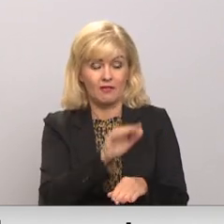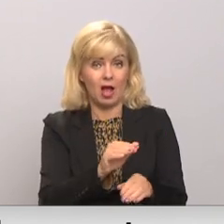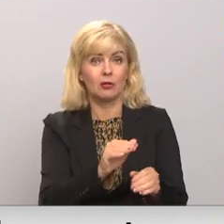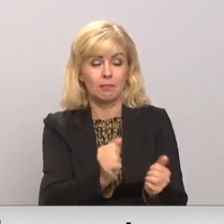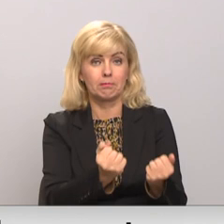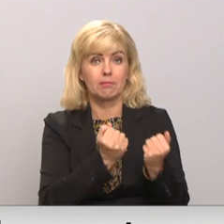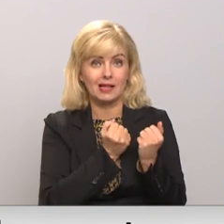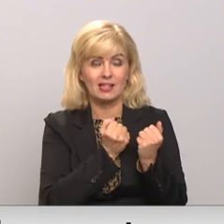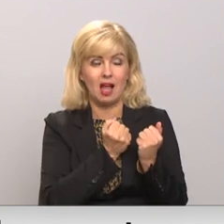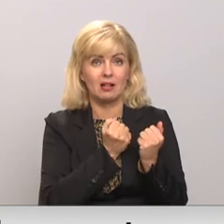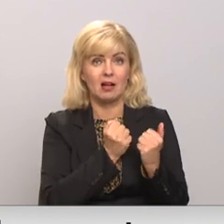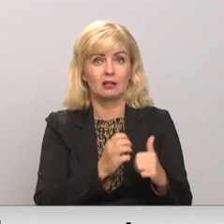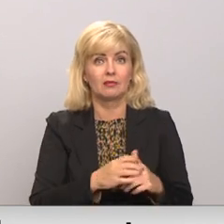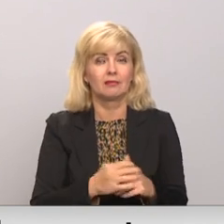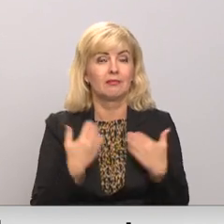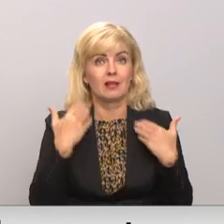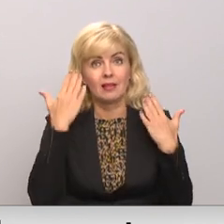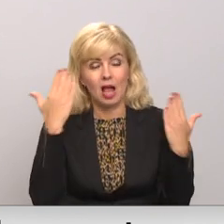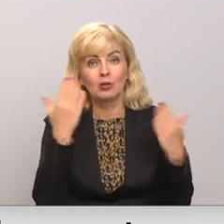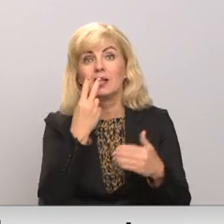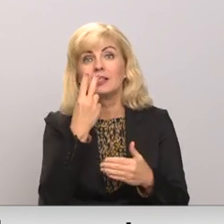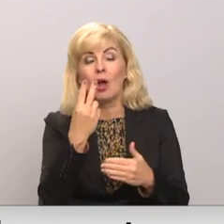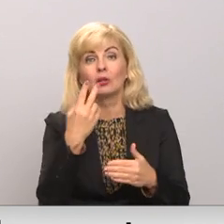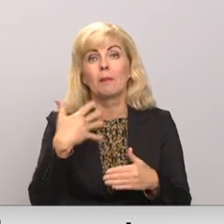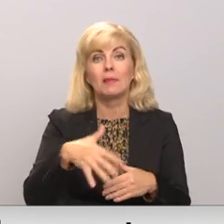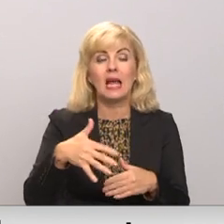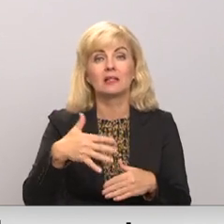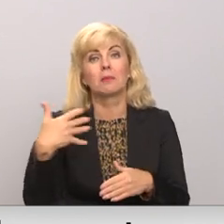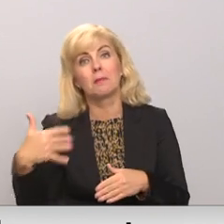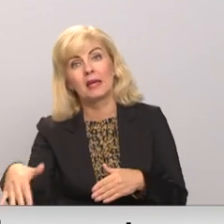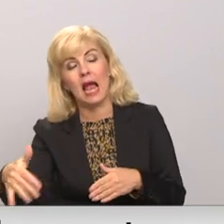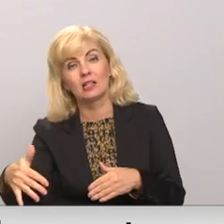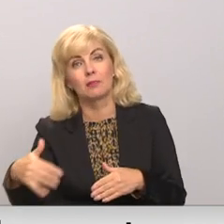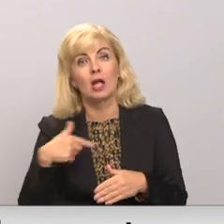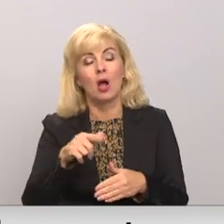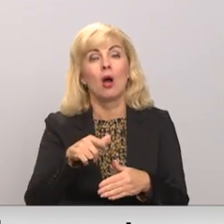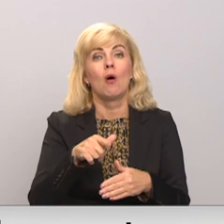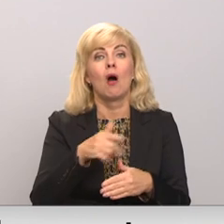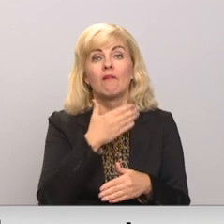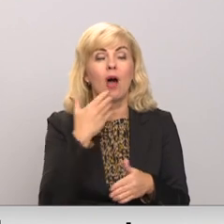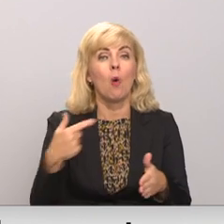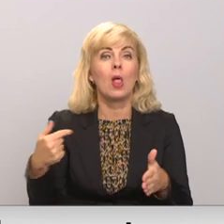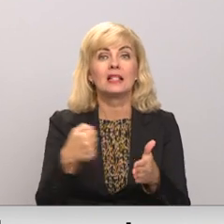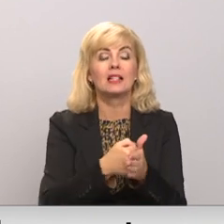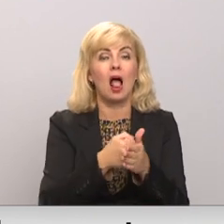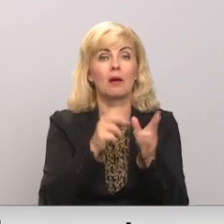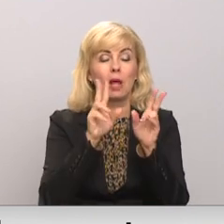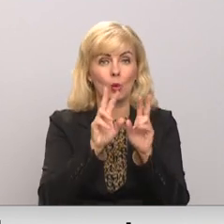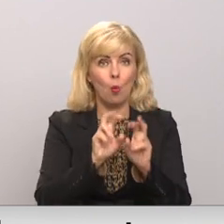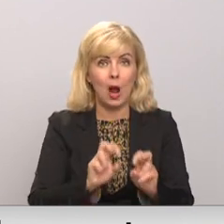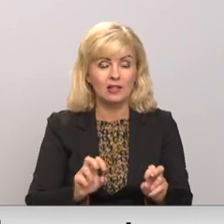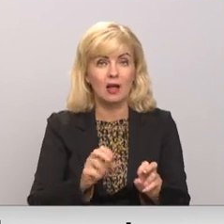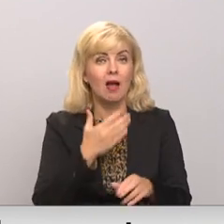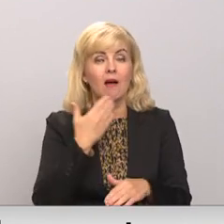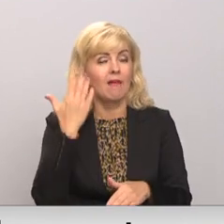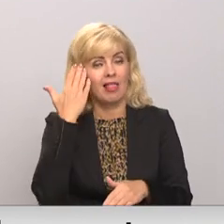arī? Nezinu, cik skatījos tur 50-50, tā kā... Un uz galam viņa vēl nav notestēta, tā kā tur nekas